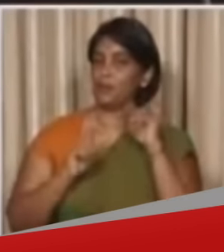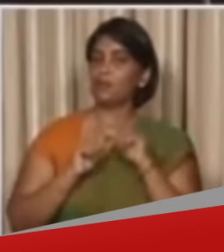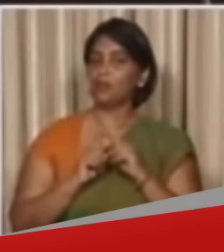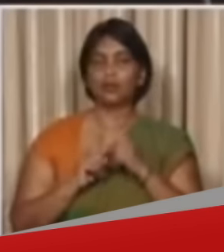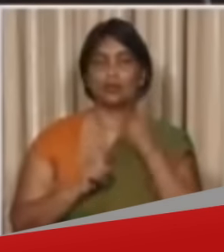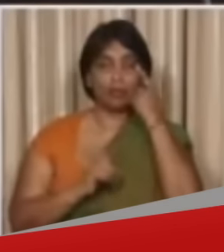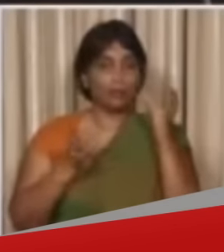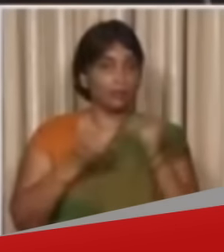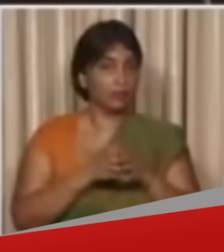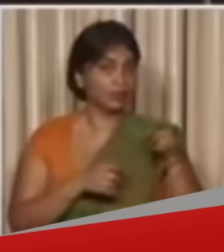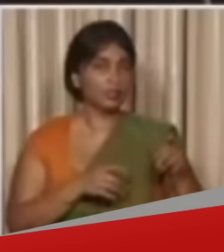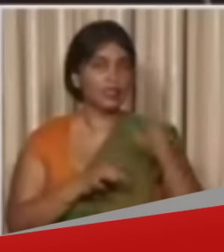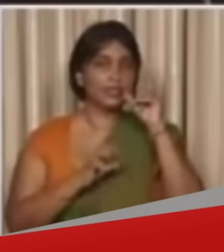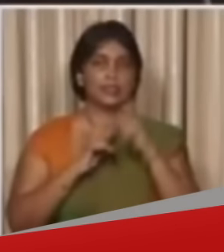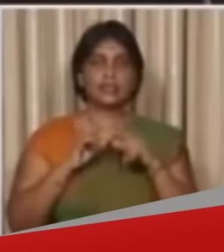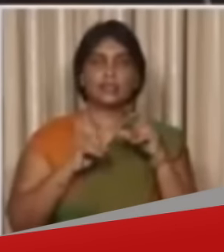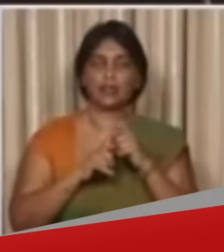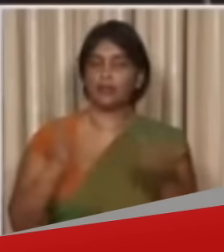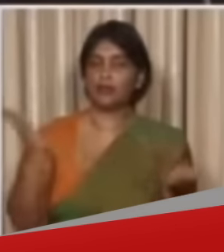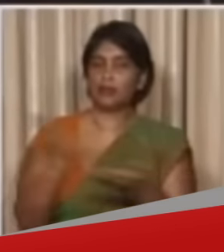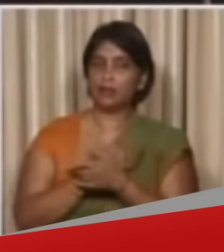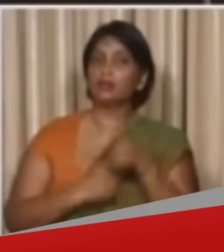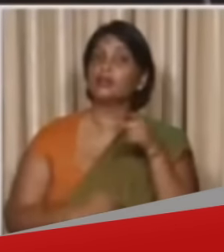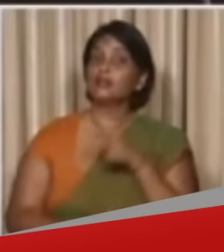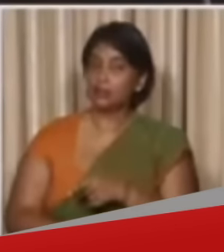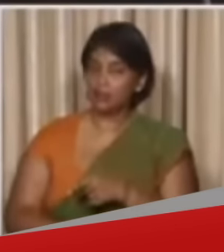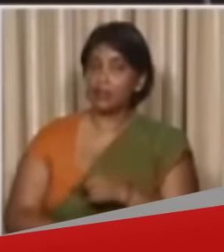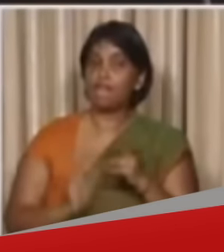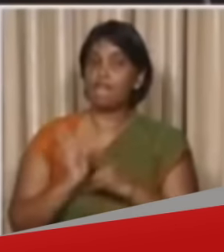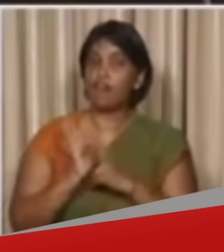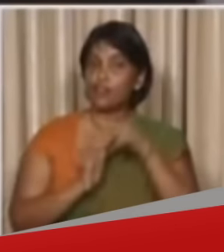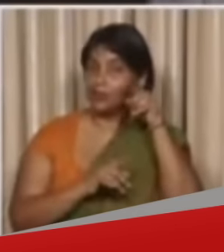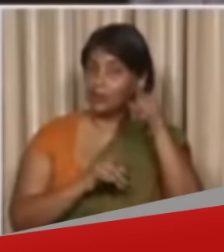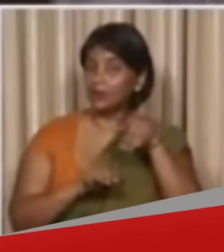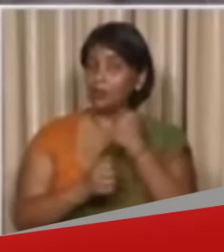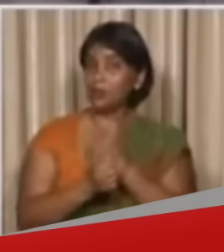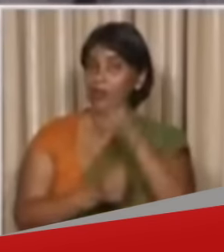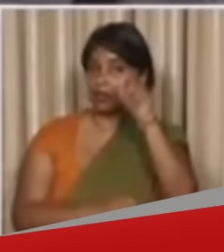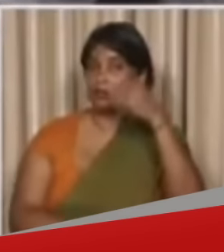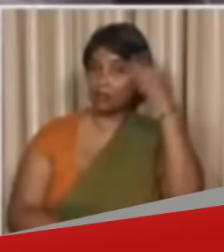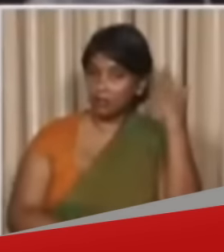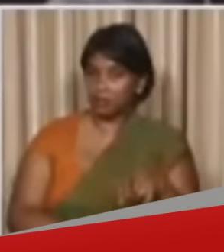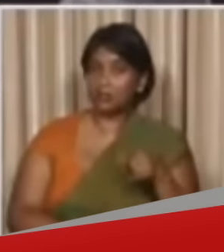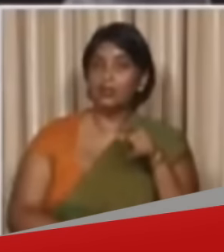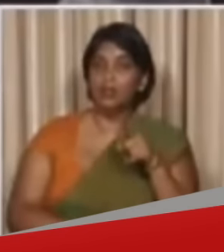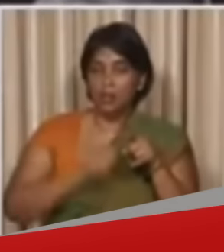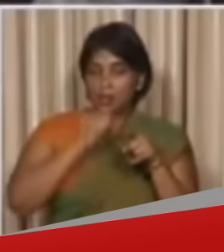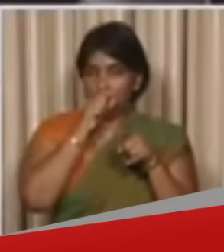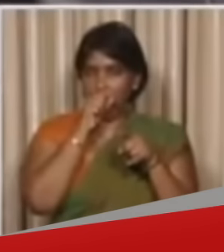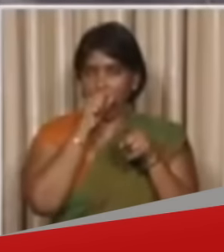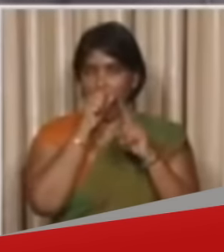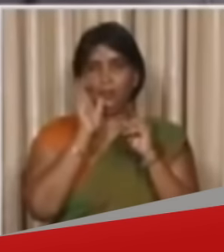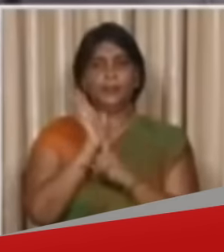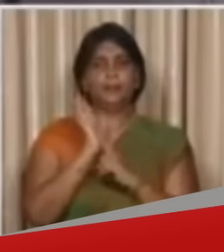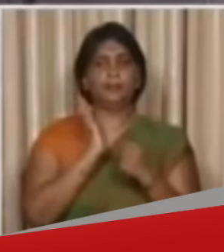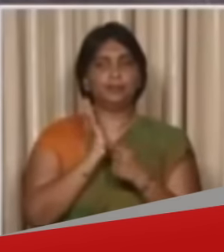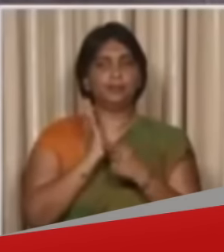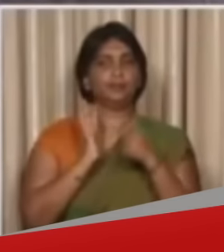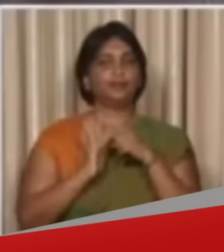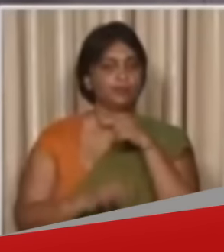බුද්ධ්‍යංශ CID එකට ලියනවා මේ වවුනතිව් පොලිස් නිලධාරීන් දෙදෙනව ඝාතනය කරේ LTT එක